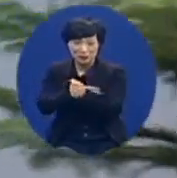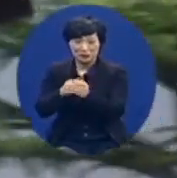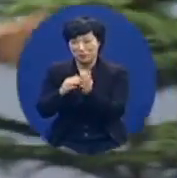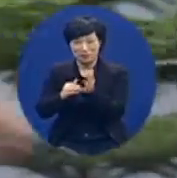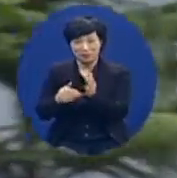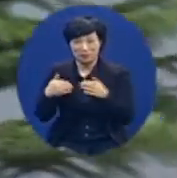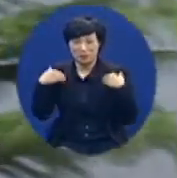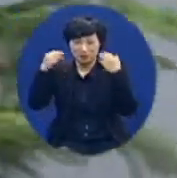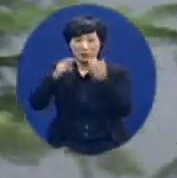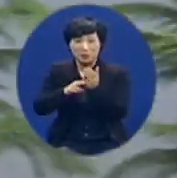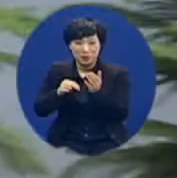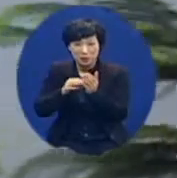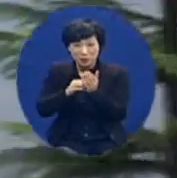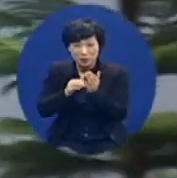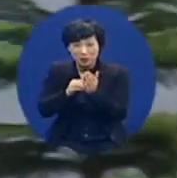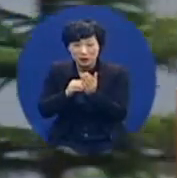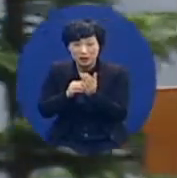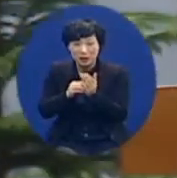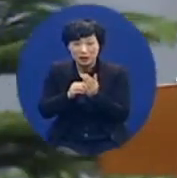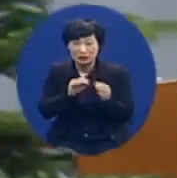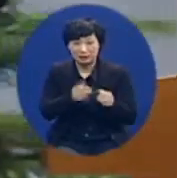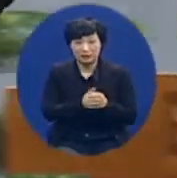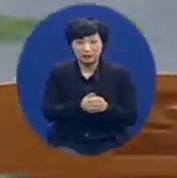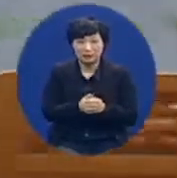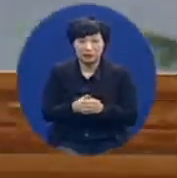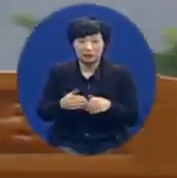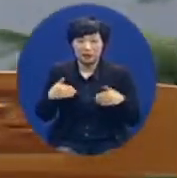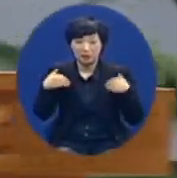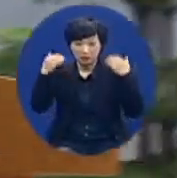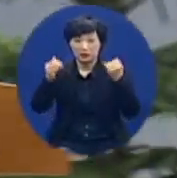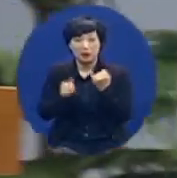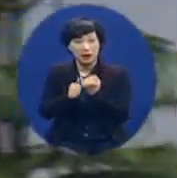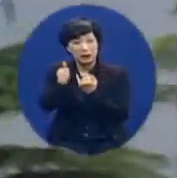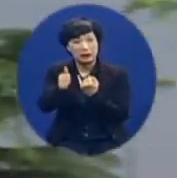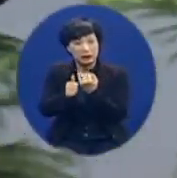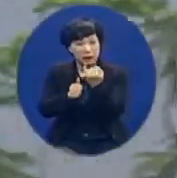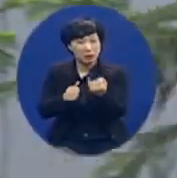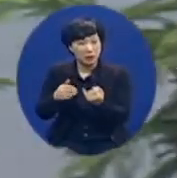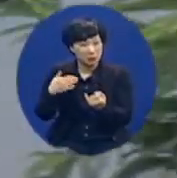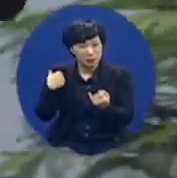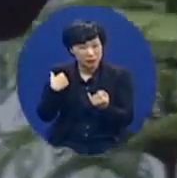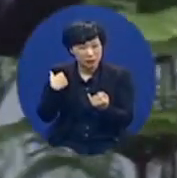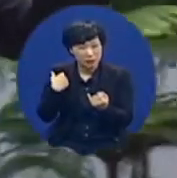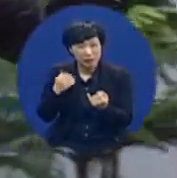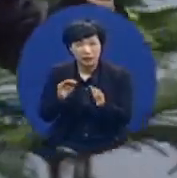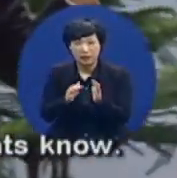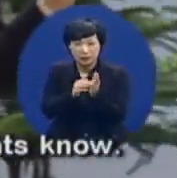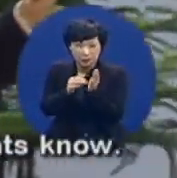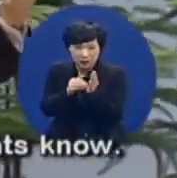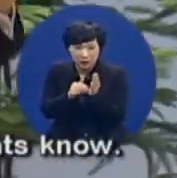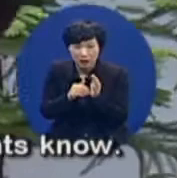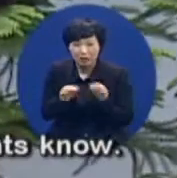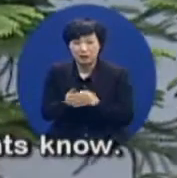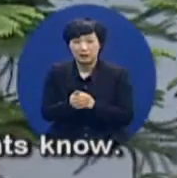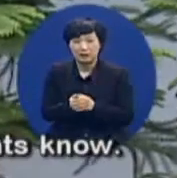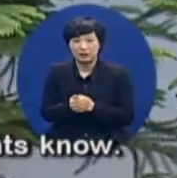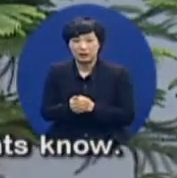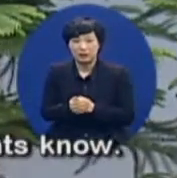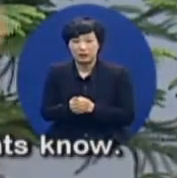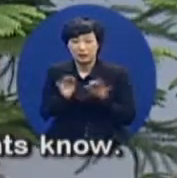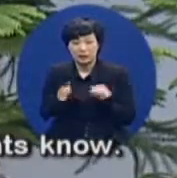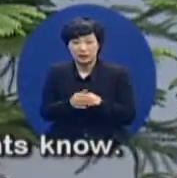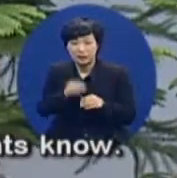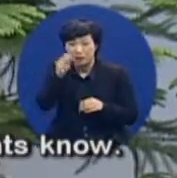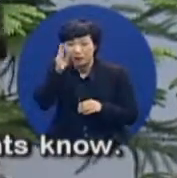어른도 몰래 자기들 끼리 어른들도 내도 몰래 남편도 몰래 저들끼리 오늘간 못된 짓을